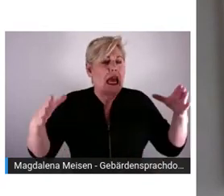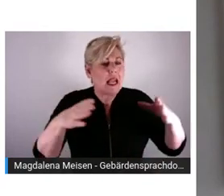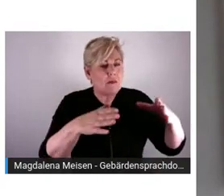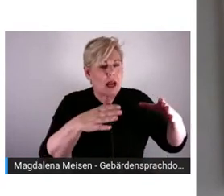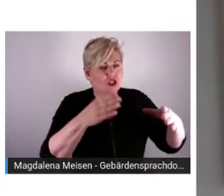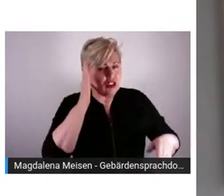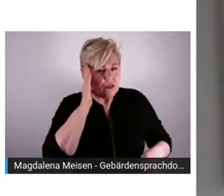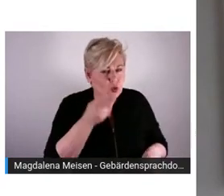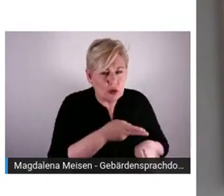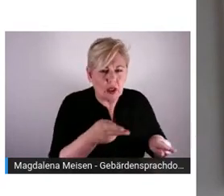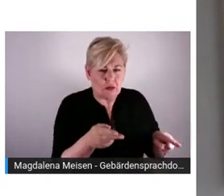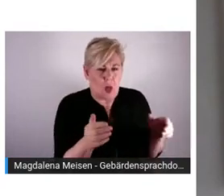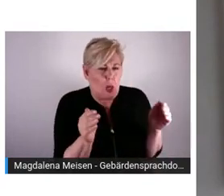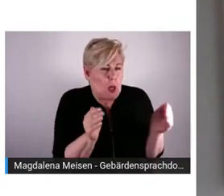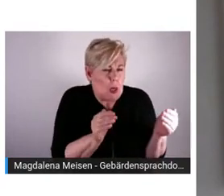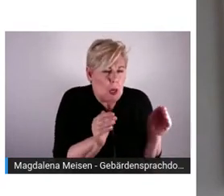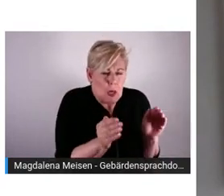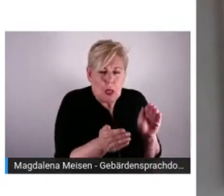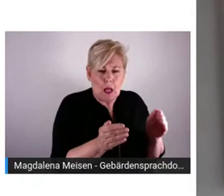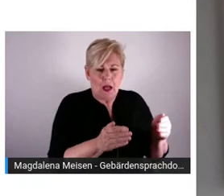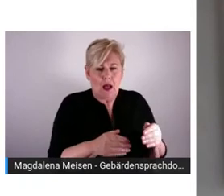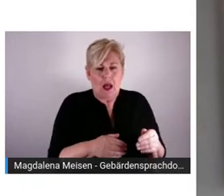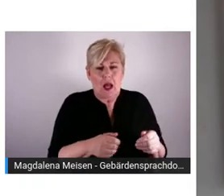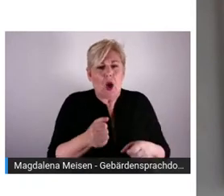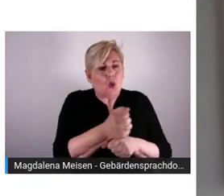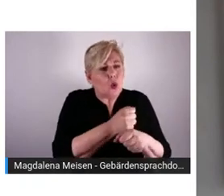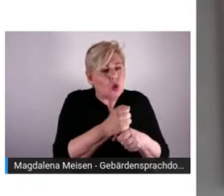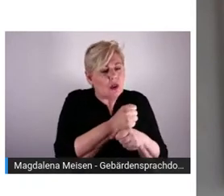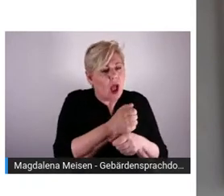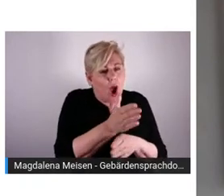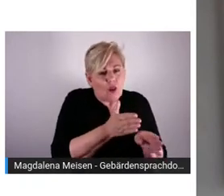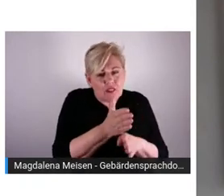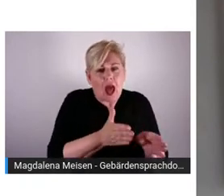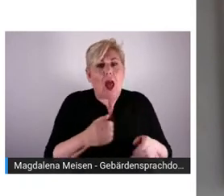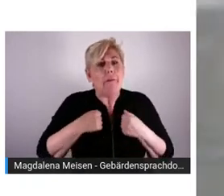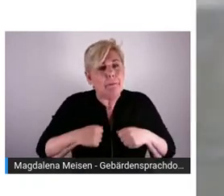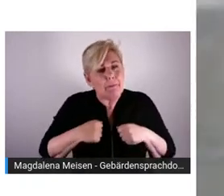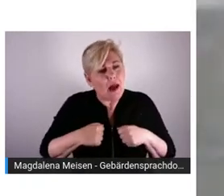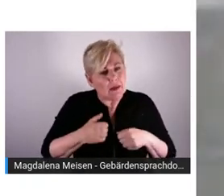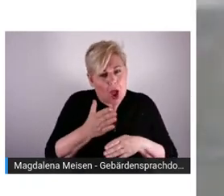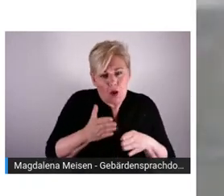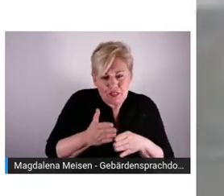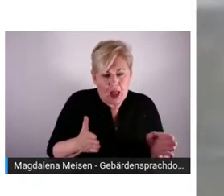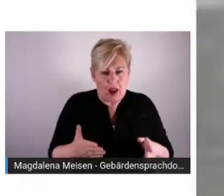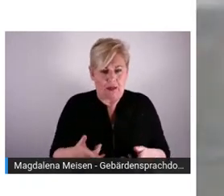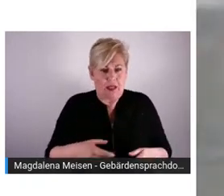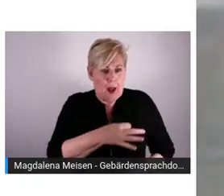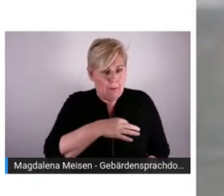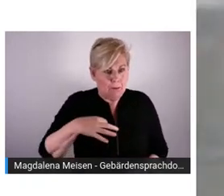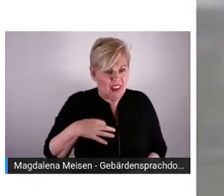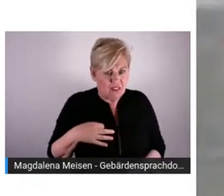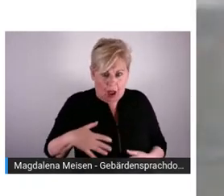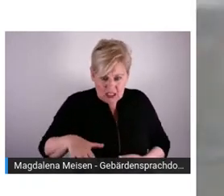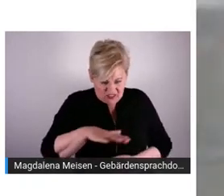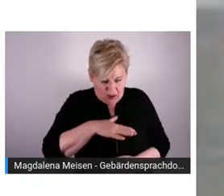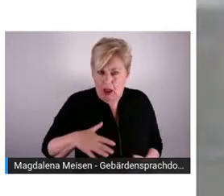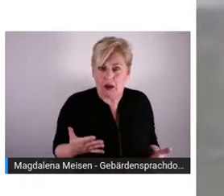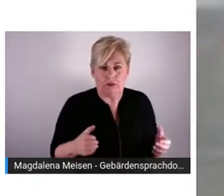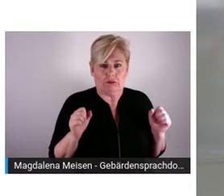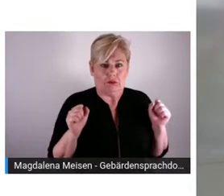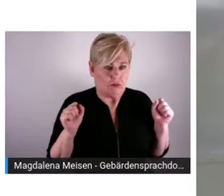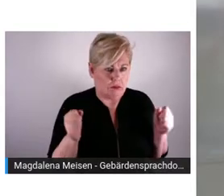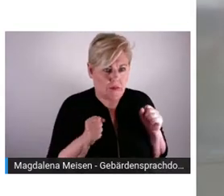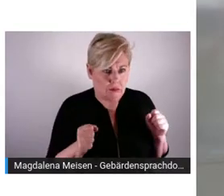Gemeinschaftsunterkünften, sehr beengt, mit geteilter Küche und Bad, wo Privatsphäre eigentlich nicht möglich